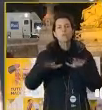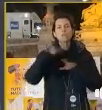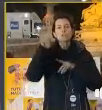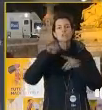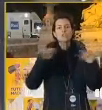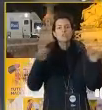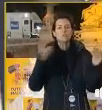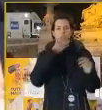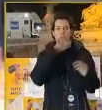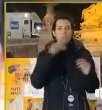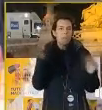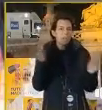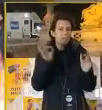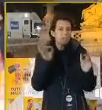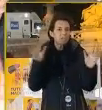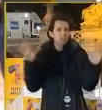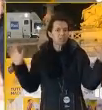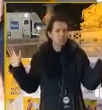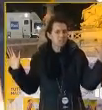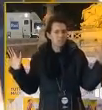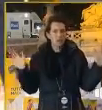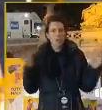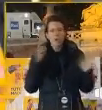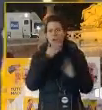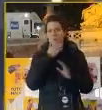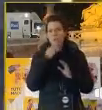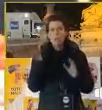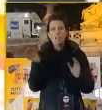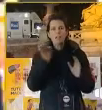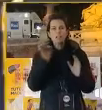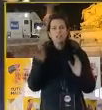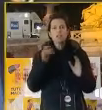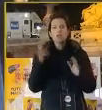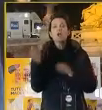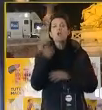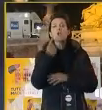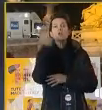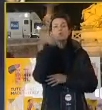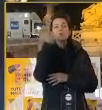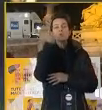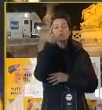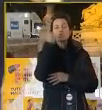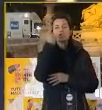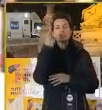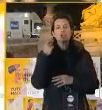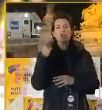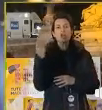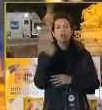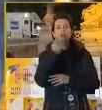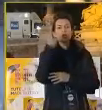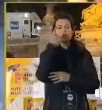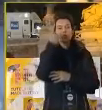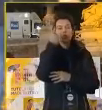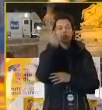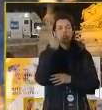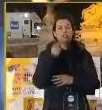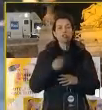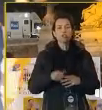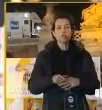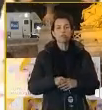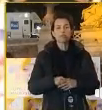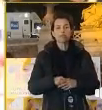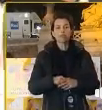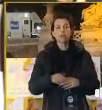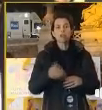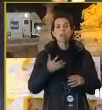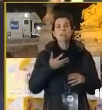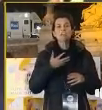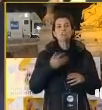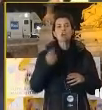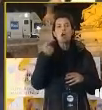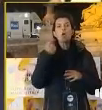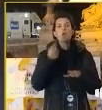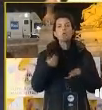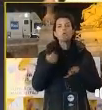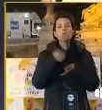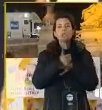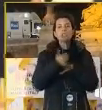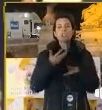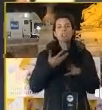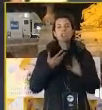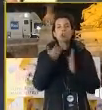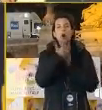È fantastico, fermi! È fantastico! Siamo gli unici che abbiamo un leader, abbiamo un